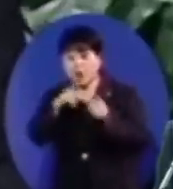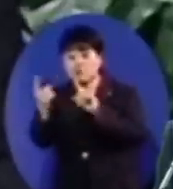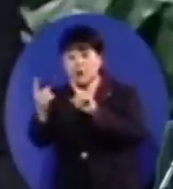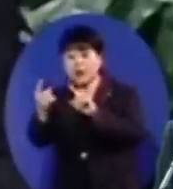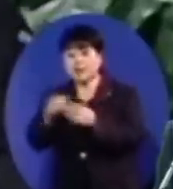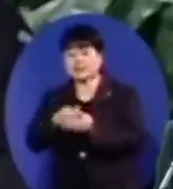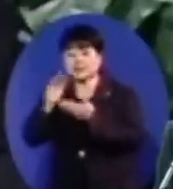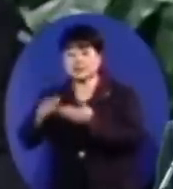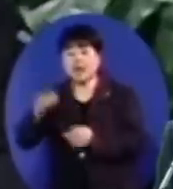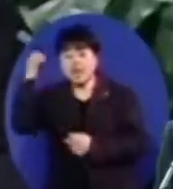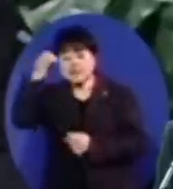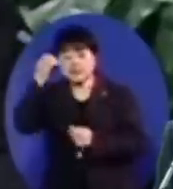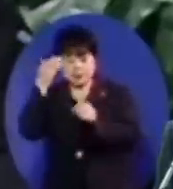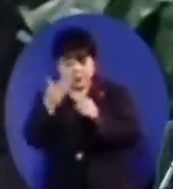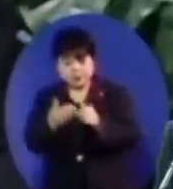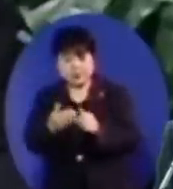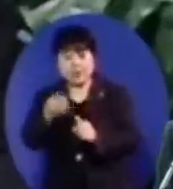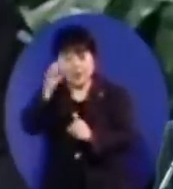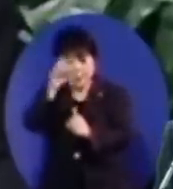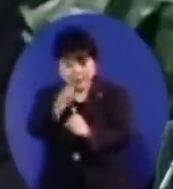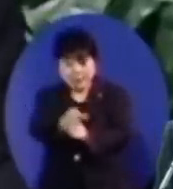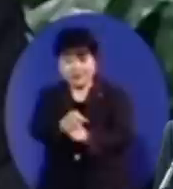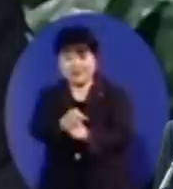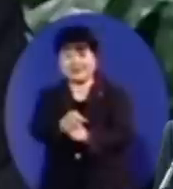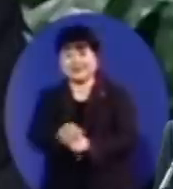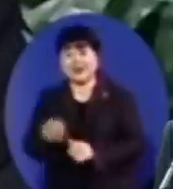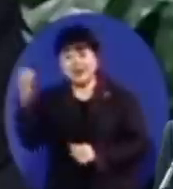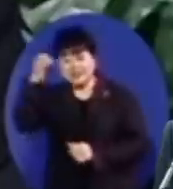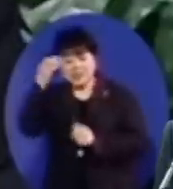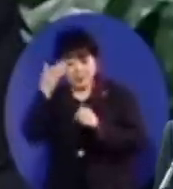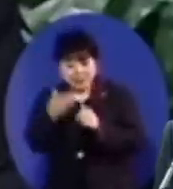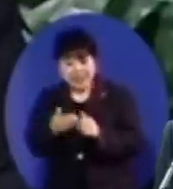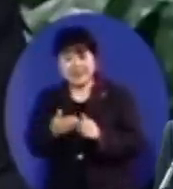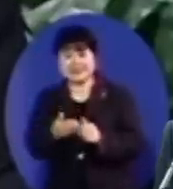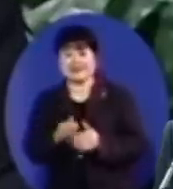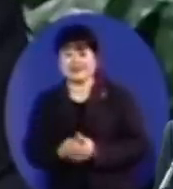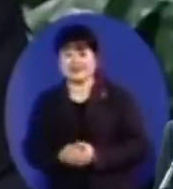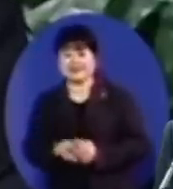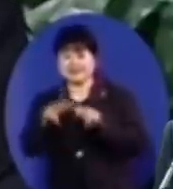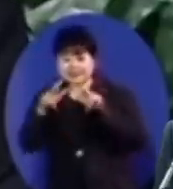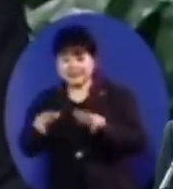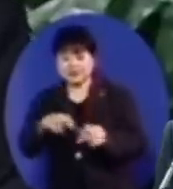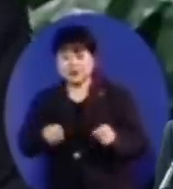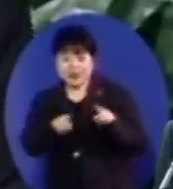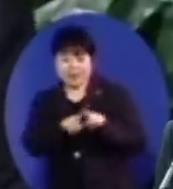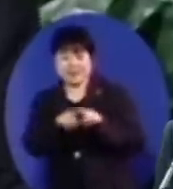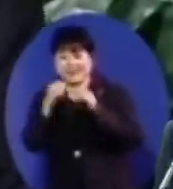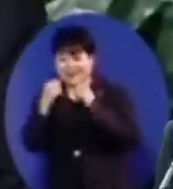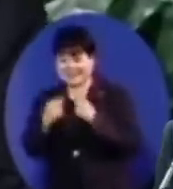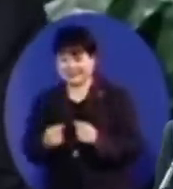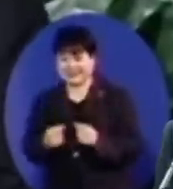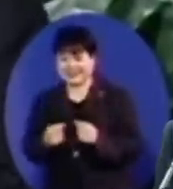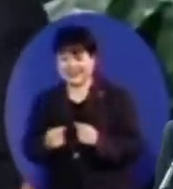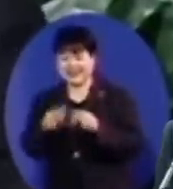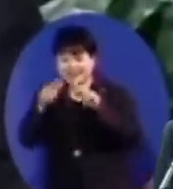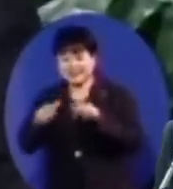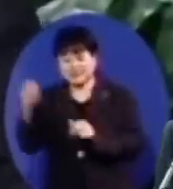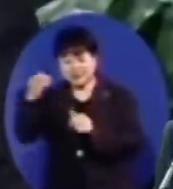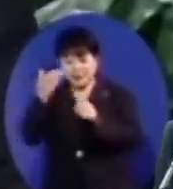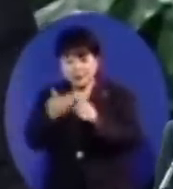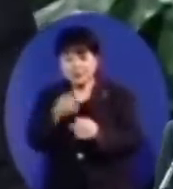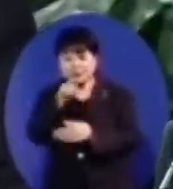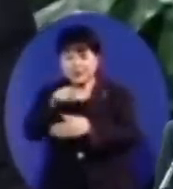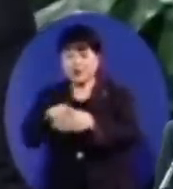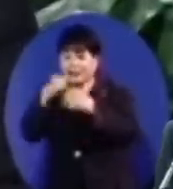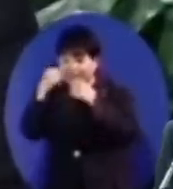다음 성령의 바톤을 넘겨서 이제 성령이 일신에 우리와 같이 있습니다. 지금 성령이 우리